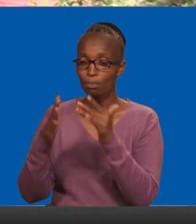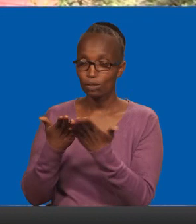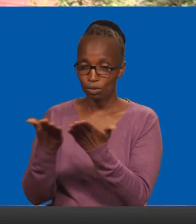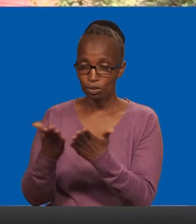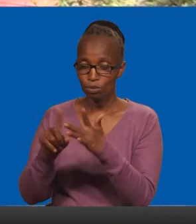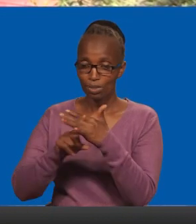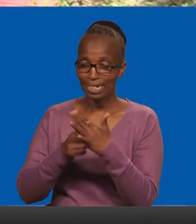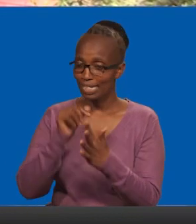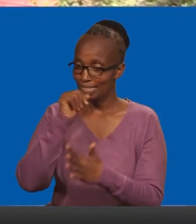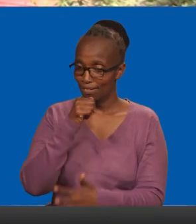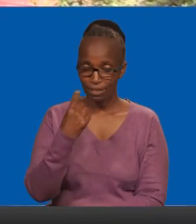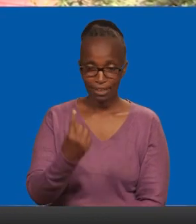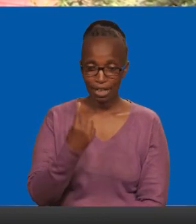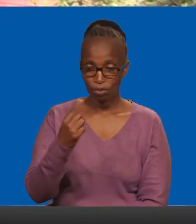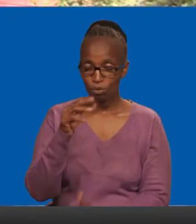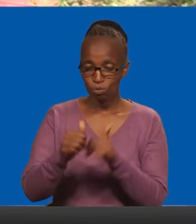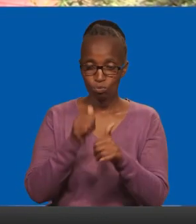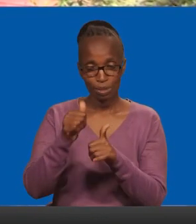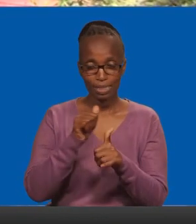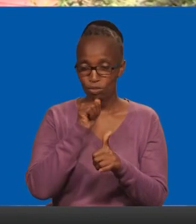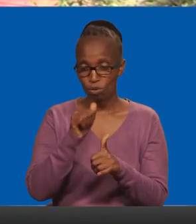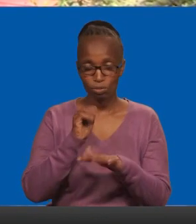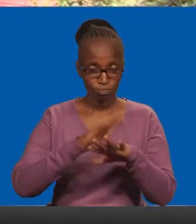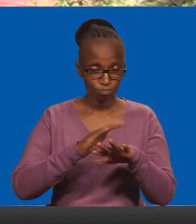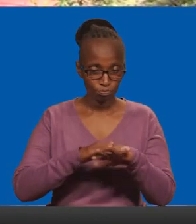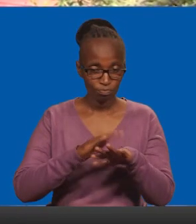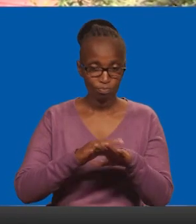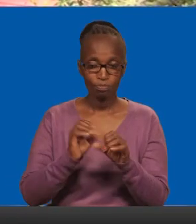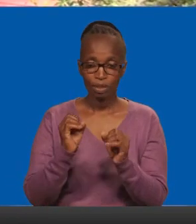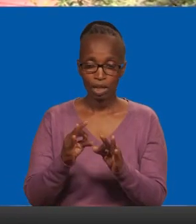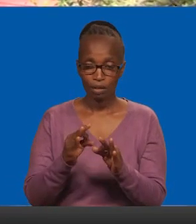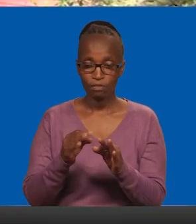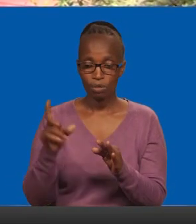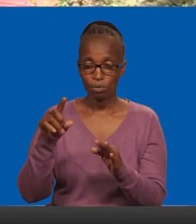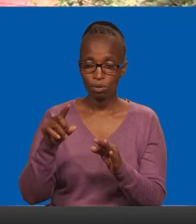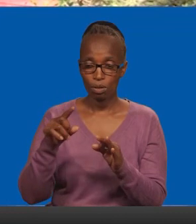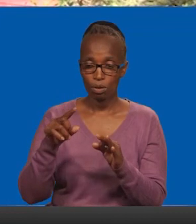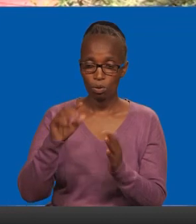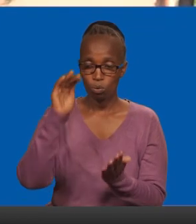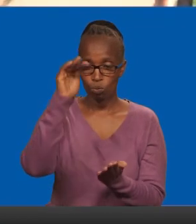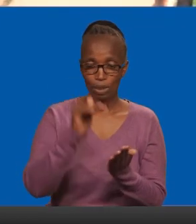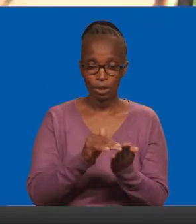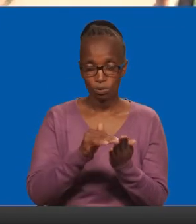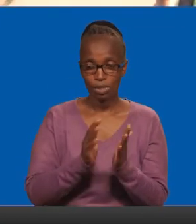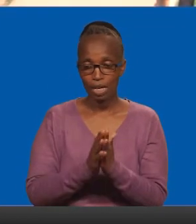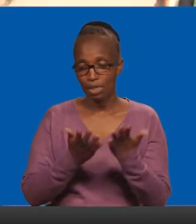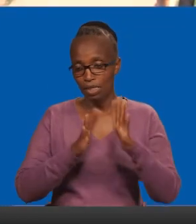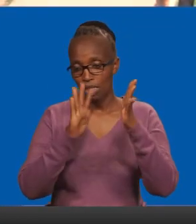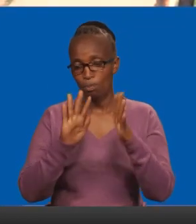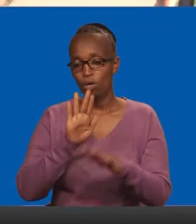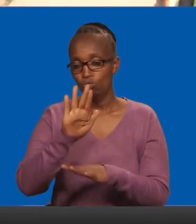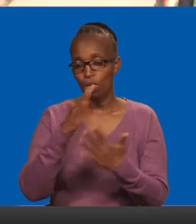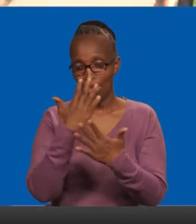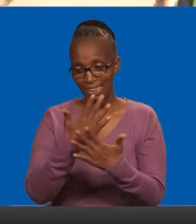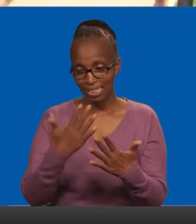Kama kipunguza sherehe, at least mambo yako itakuwa sawa, the better. Huku swala la gharama